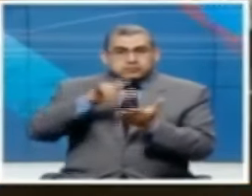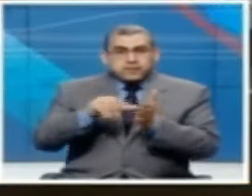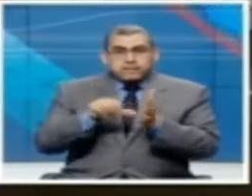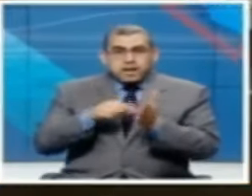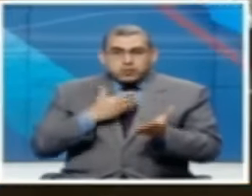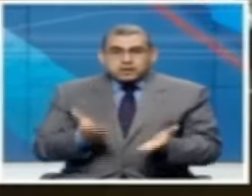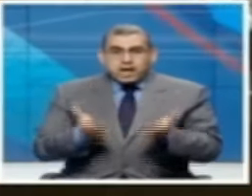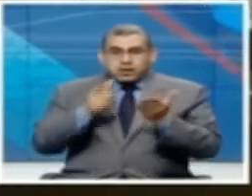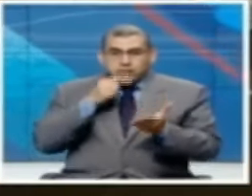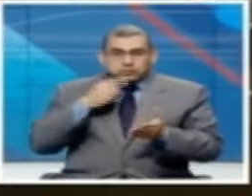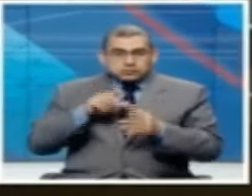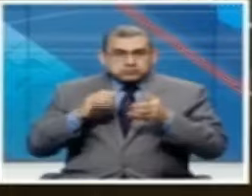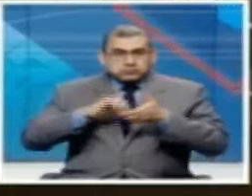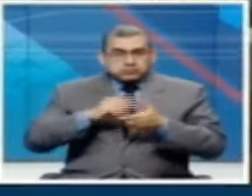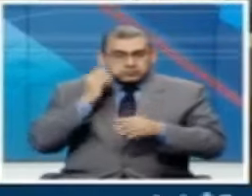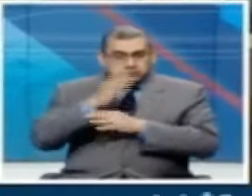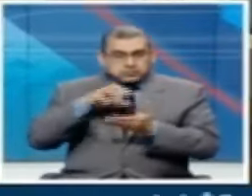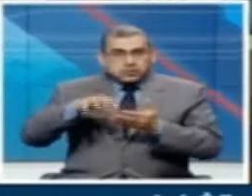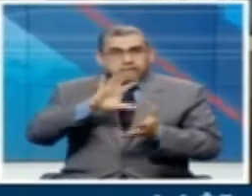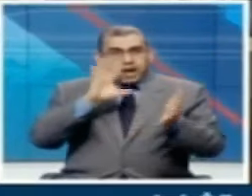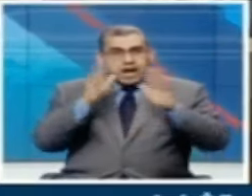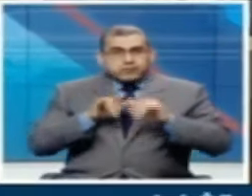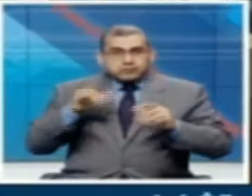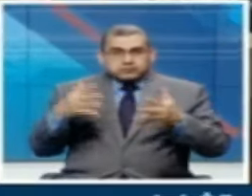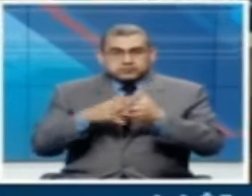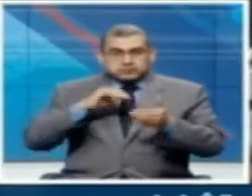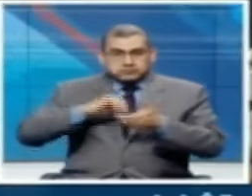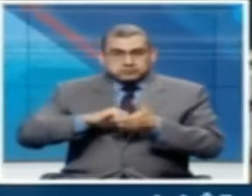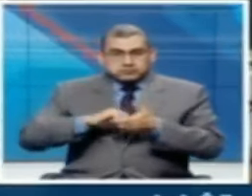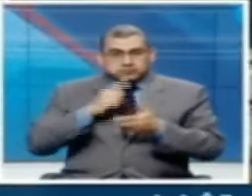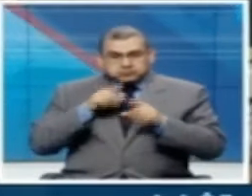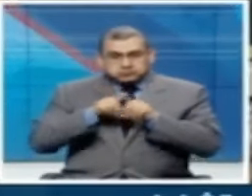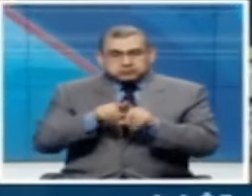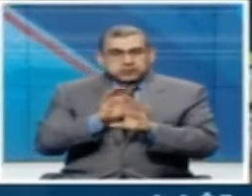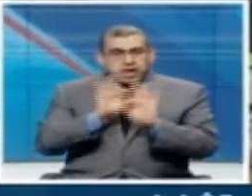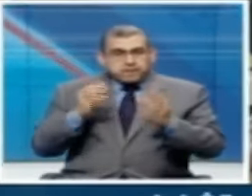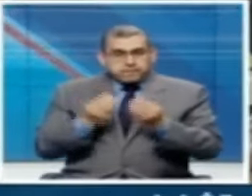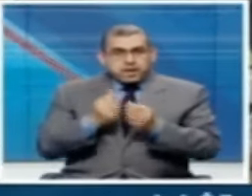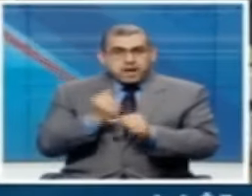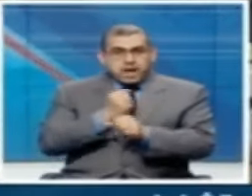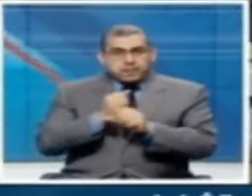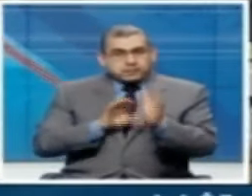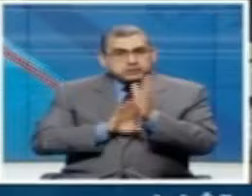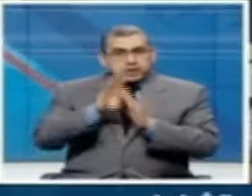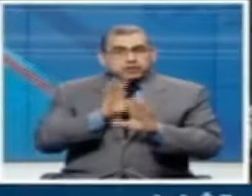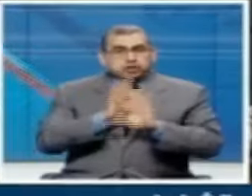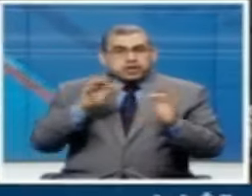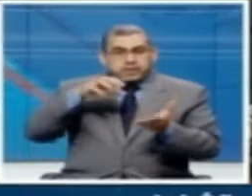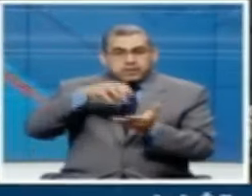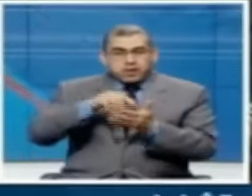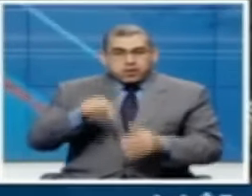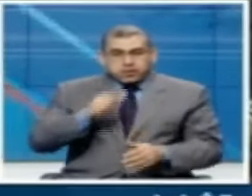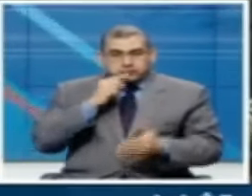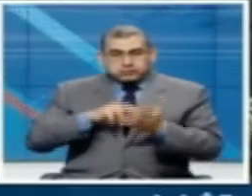المدني التنافسيه اقليميا وعالميا وبما يتكامل مع عمليه التنميه الشامله بالدوله من